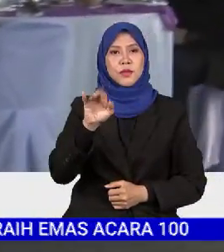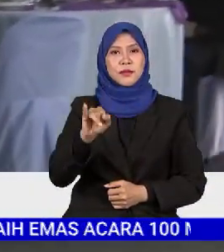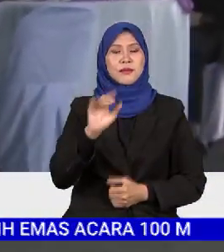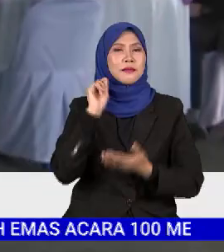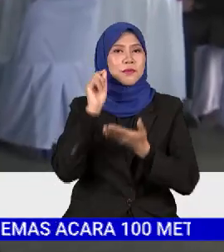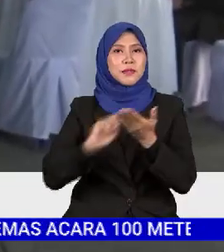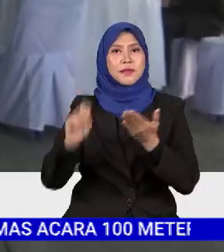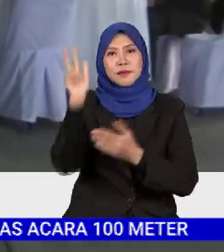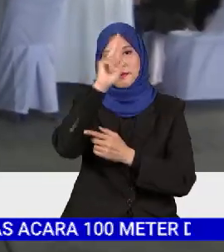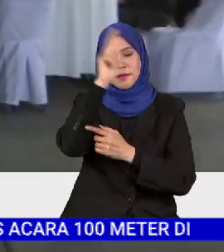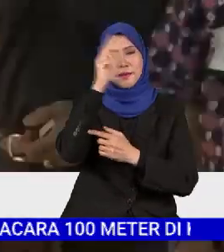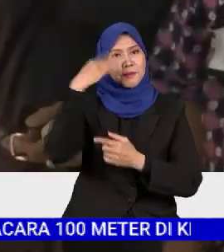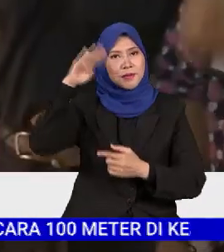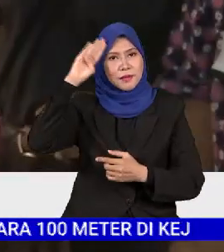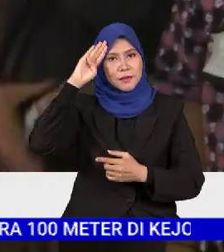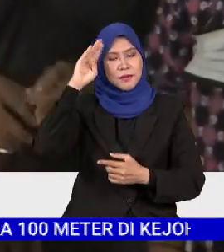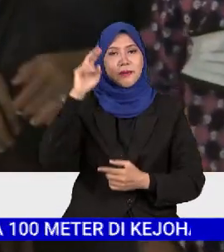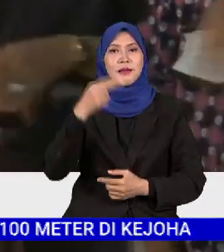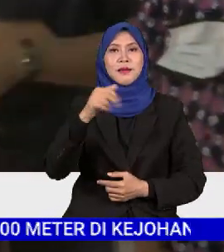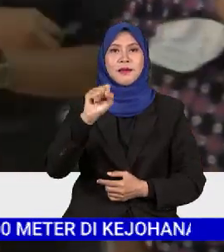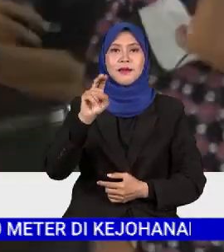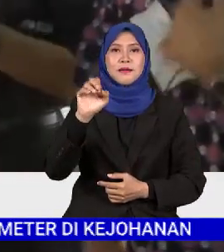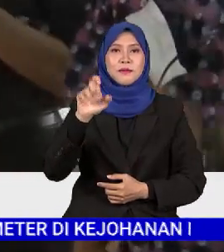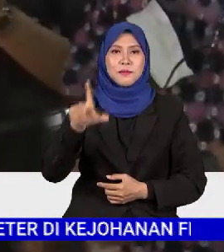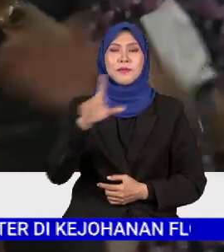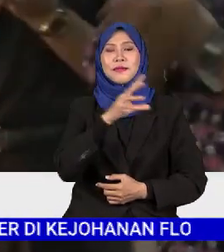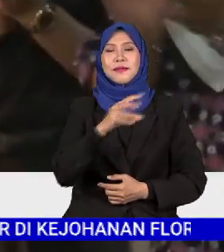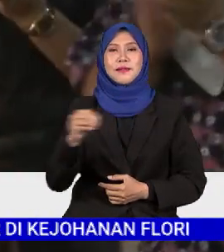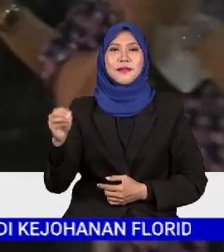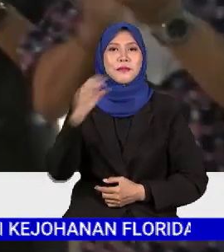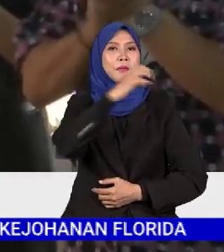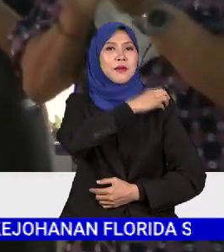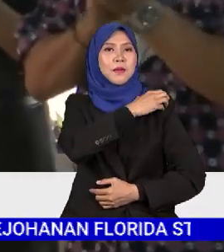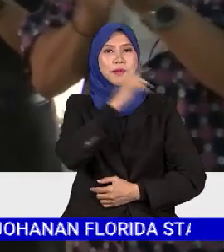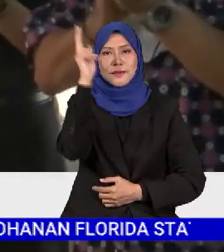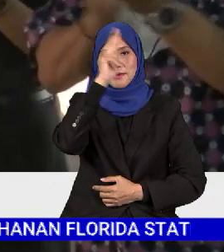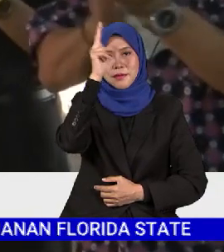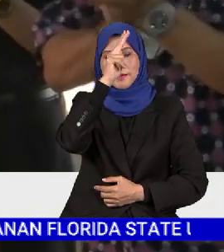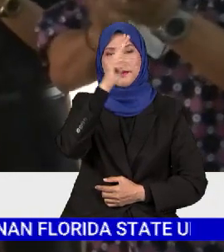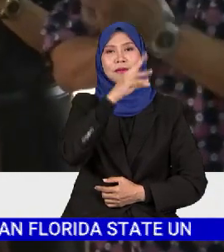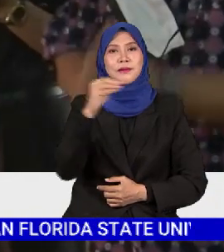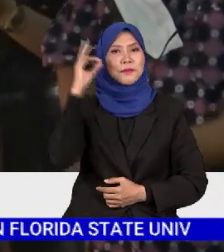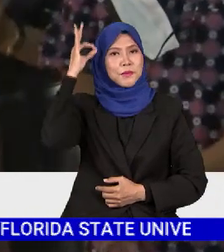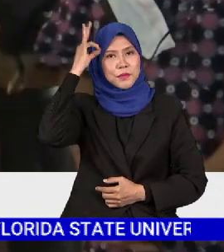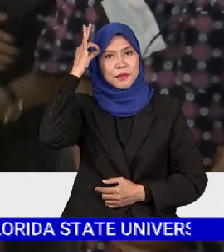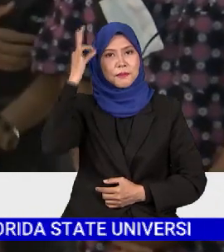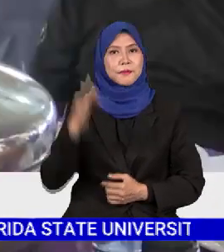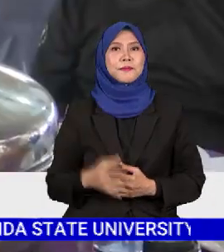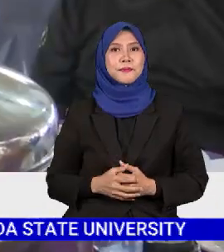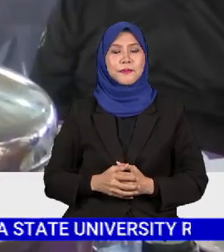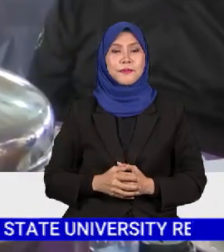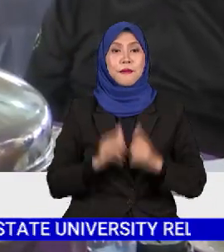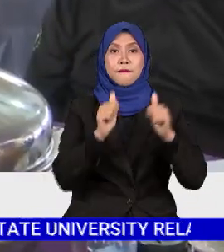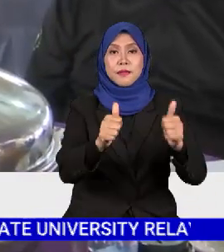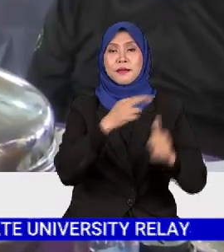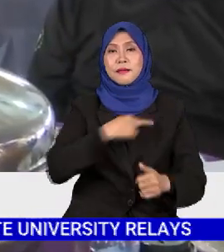Setiausaha Kerajaan Negeri Perlis Datuk Seri Haji Hasnul Zamzam Haji Ahmad serta pegawai kerajaan negeri dan persekutuan.